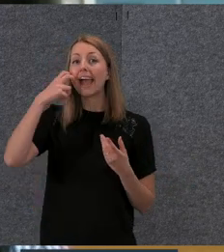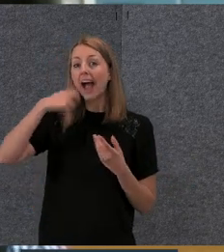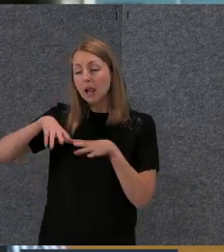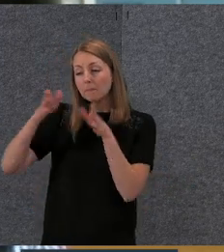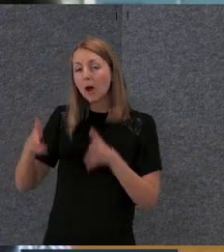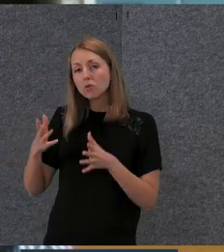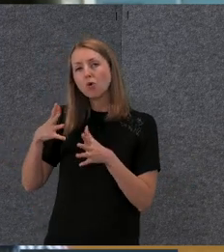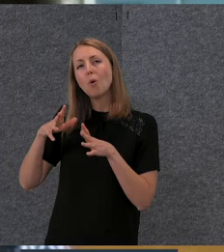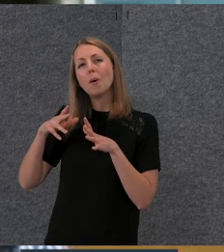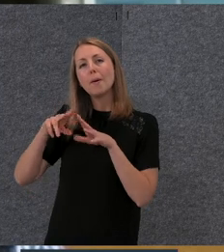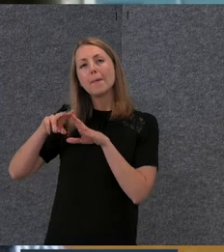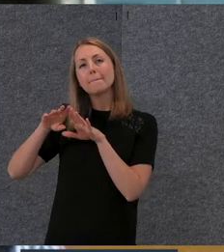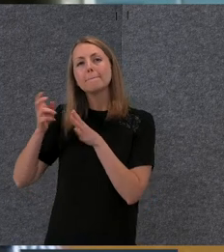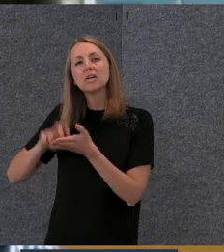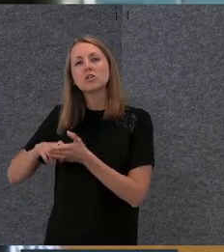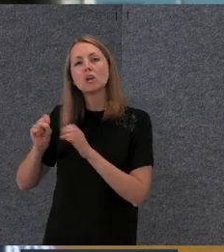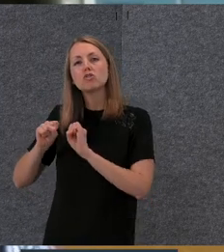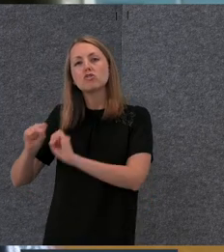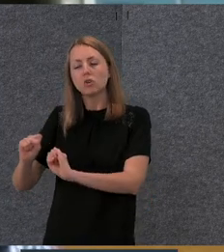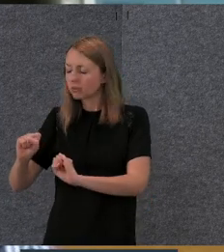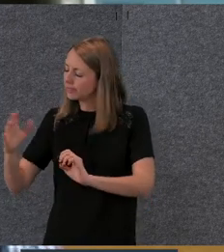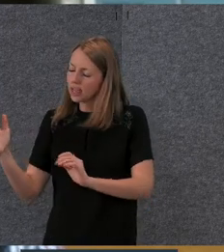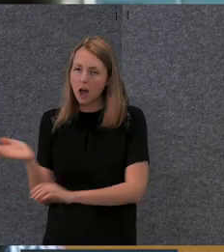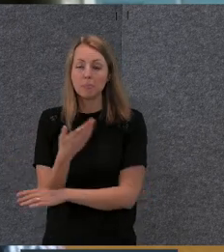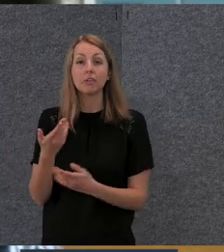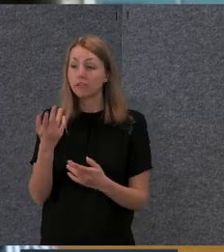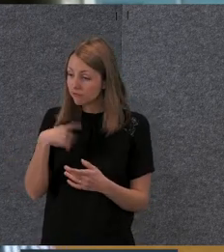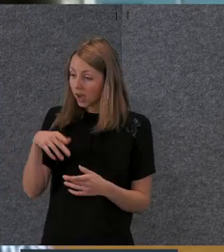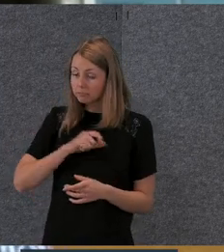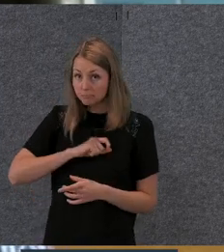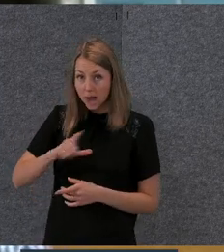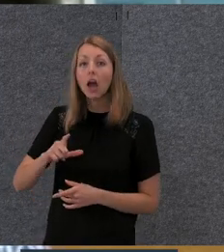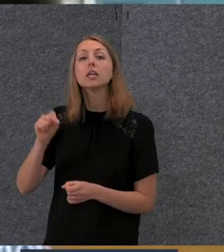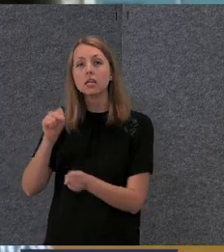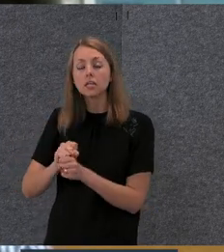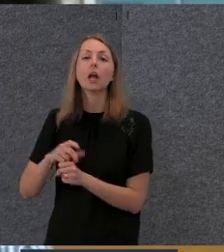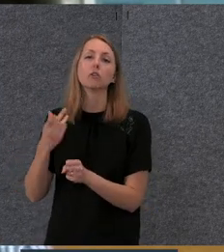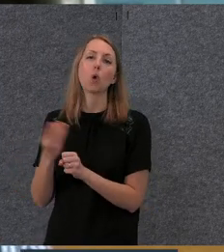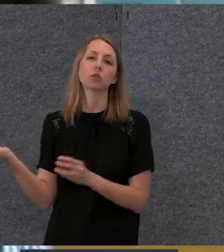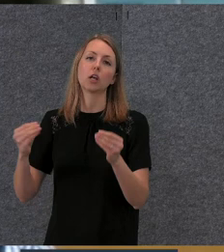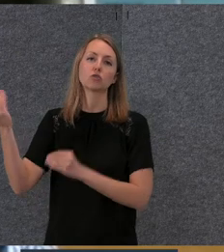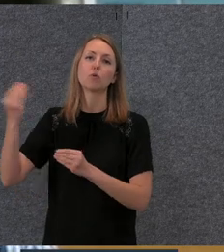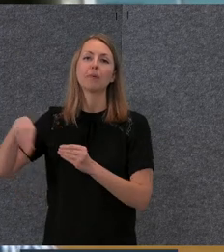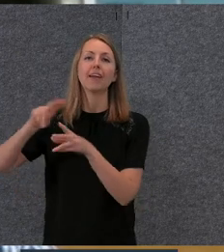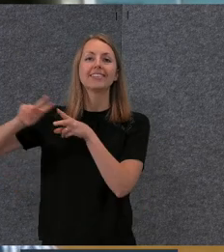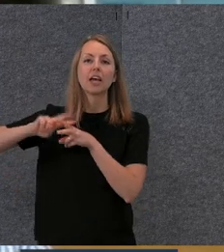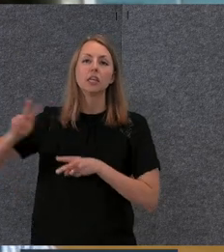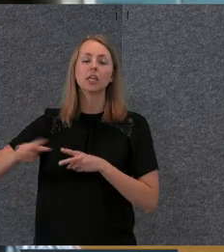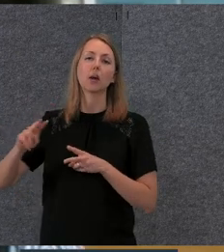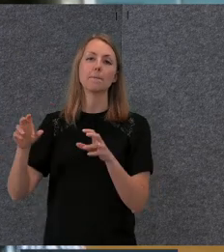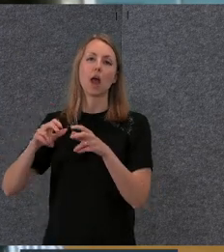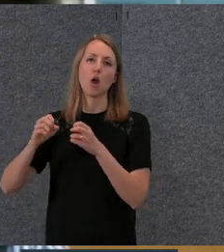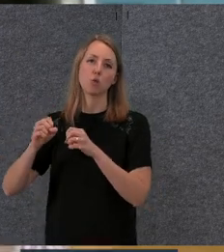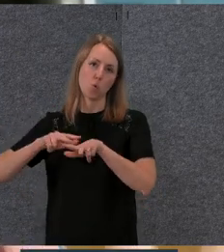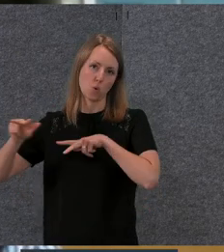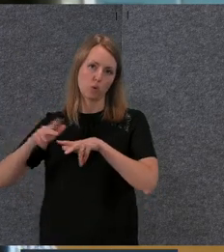kippen, dass wir Altbaueigentümern, die hinreichend Vermögen sind, abverlangen, dass sie ihren Altbau ökologisch sanieren und es nicht von ihrem Wirtschaftlichkeitsdenken